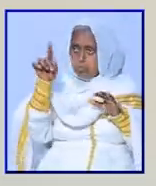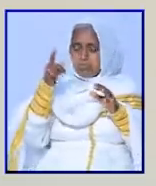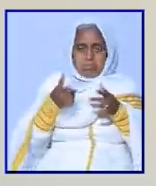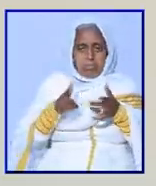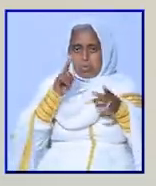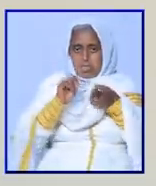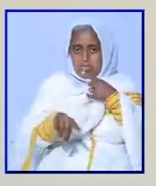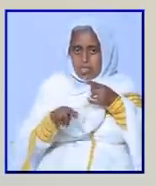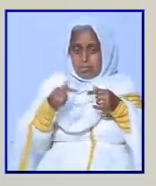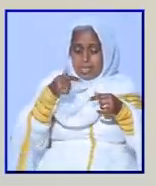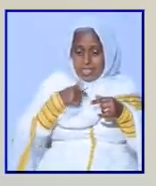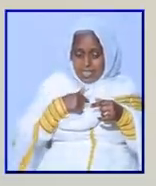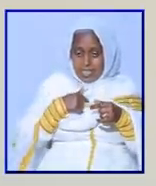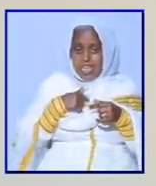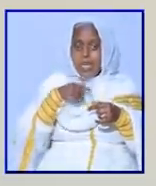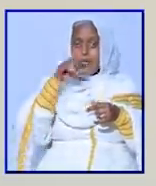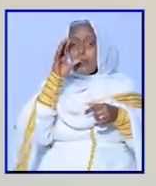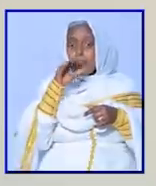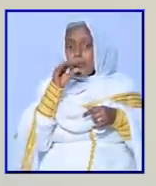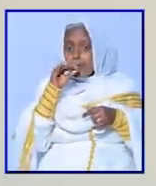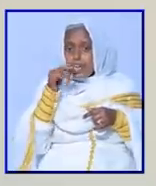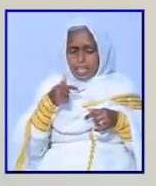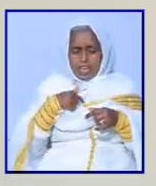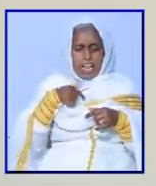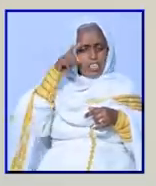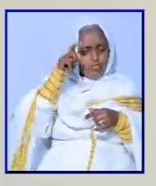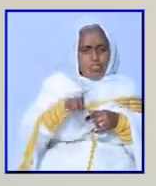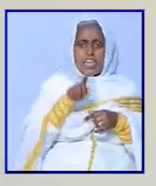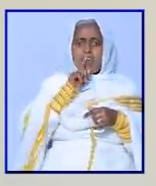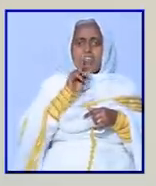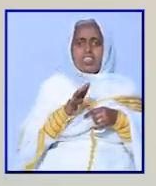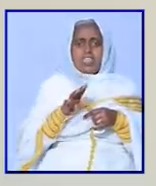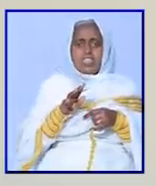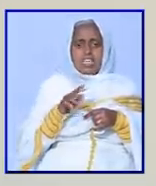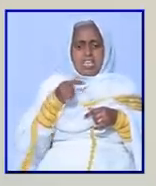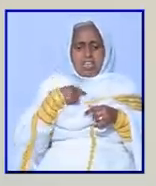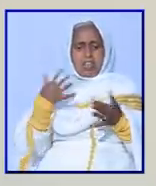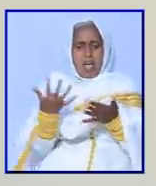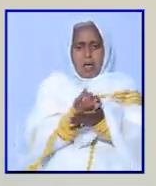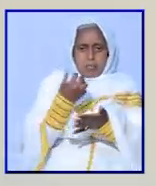አይኖሩ ወይም ደግሞ እኔ ገበሬው እኔ ነኝ አስፈልጊው